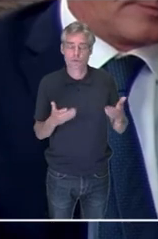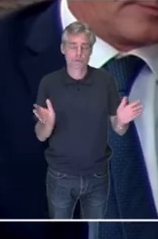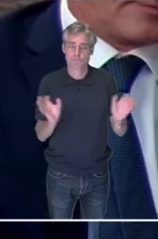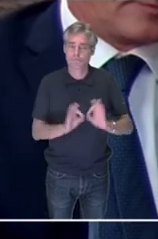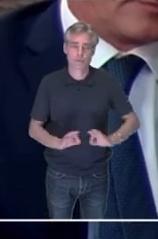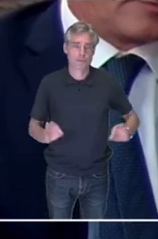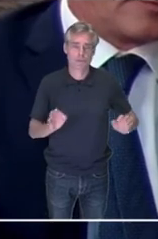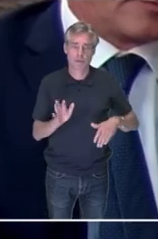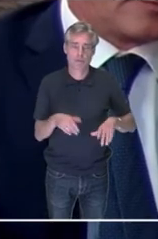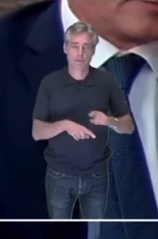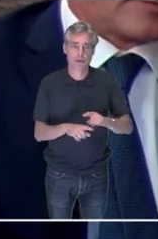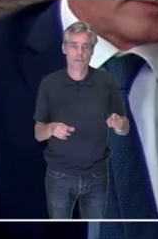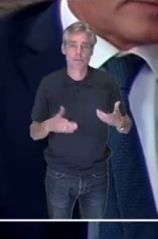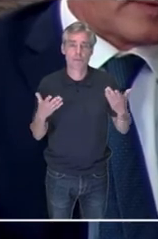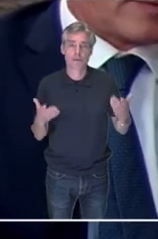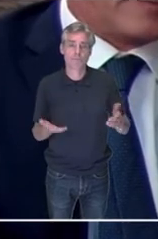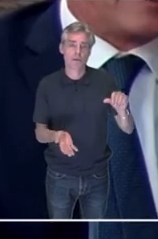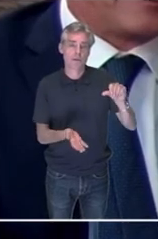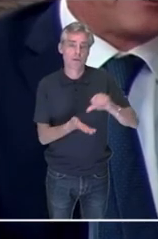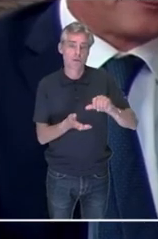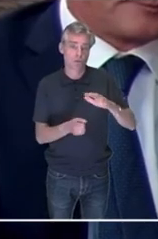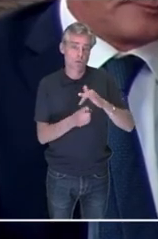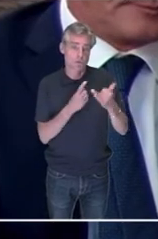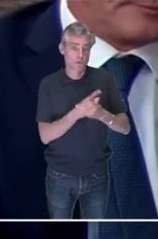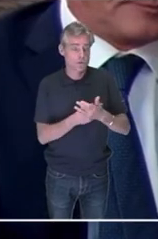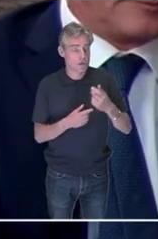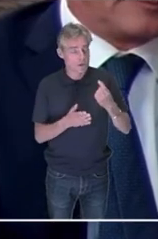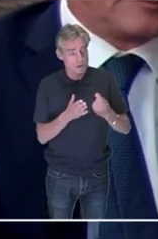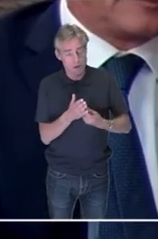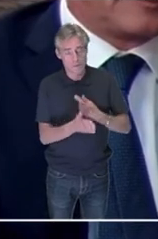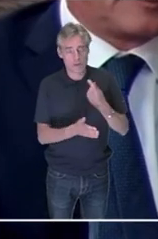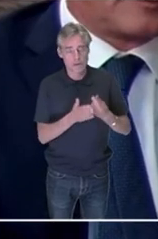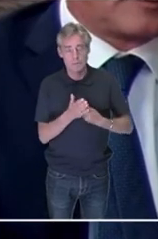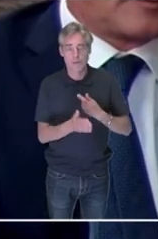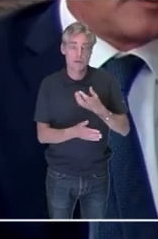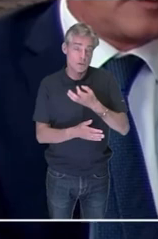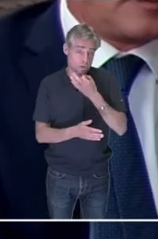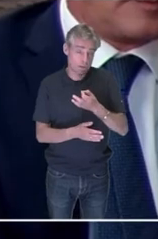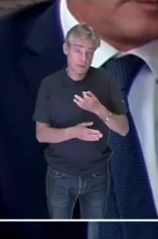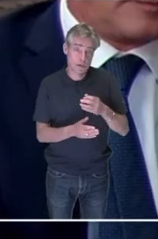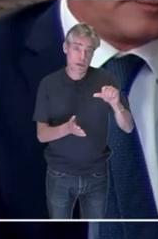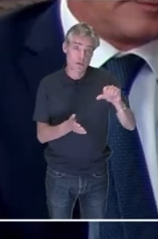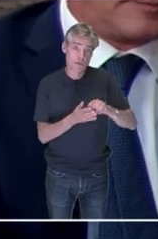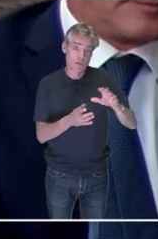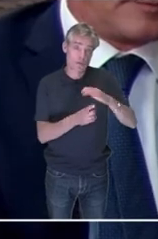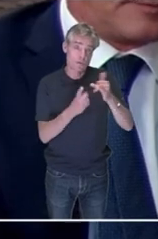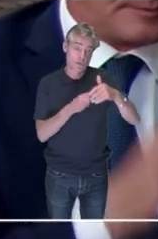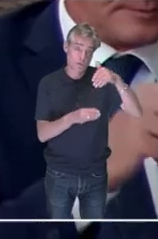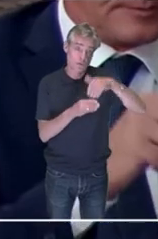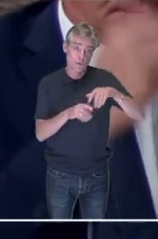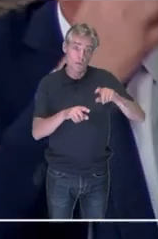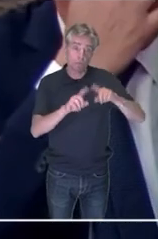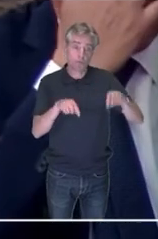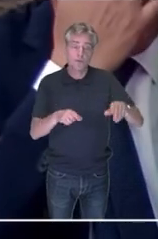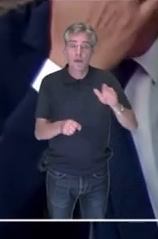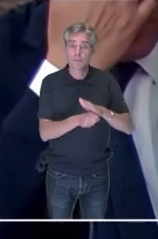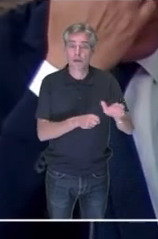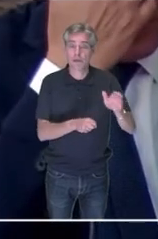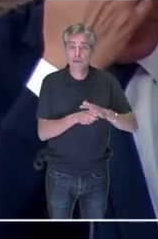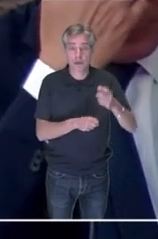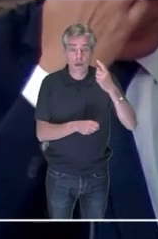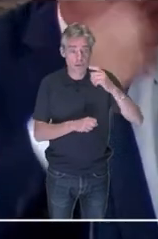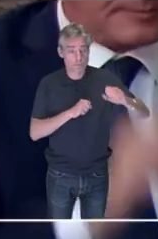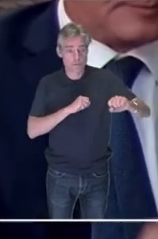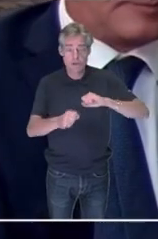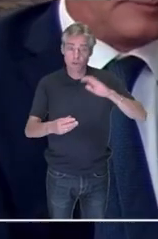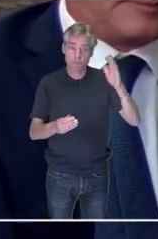état. Les centres sociaux, je le dis à chaque conseil, ne bénéficient pas suffisamment de budget pour pouvoir agir